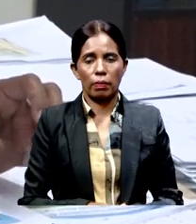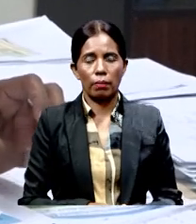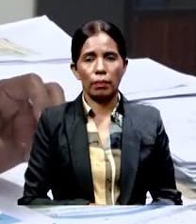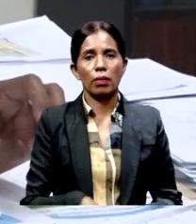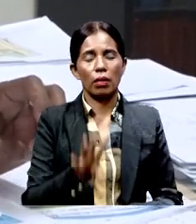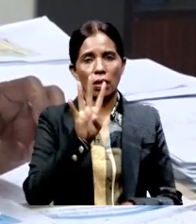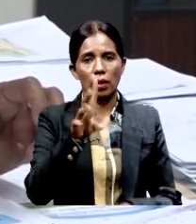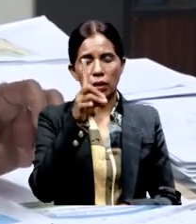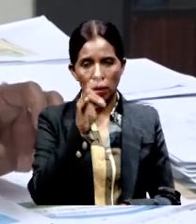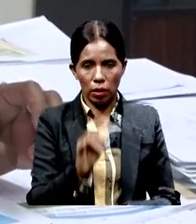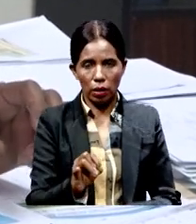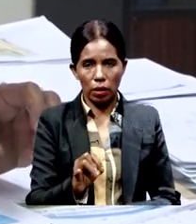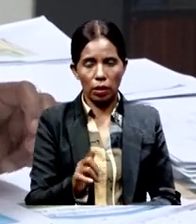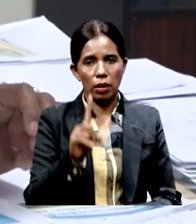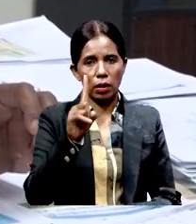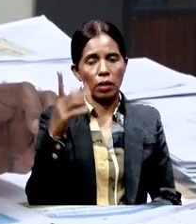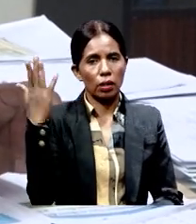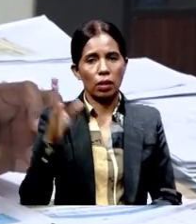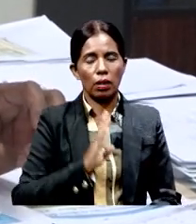hat yadili nomor ida hebokau